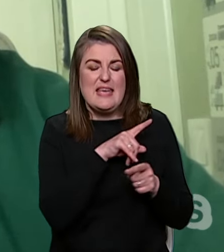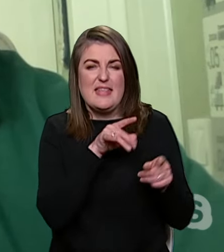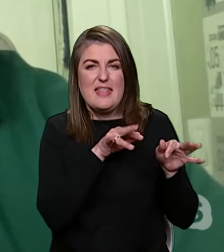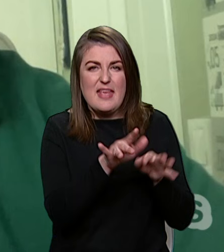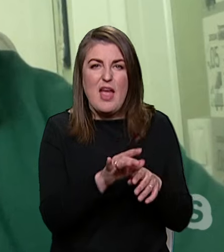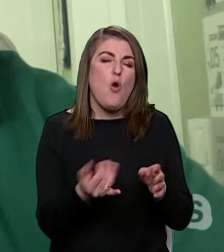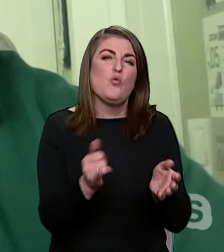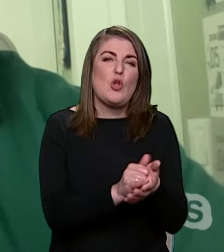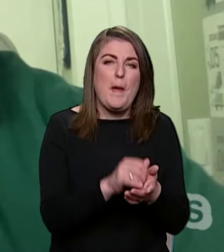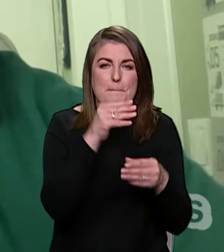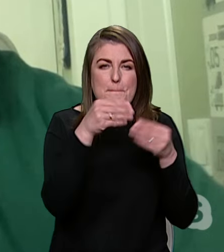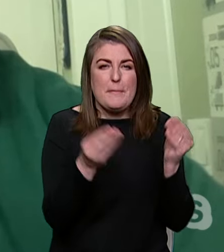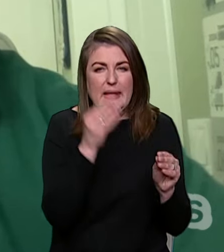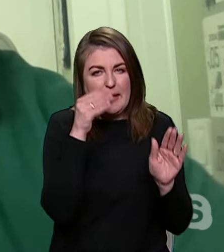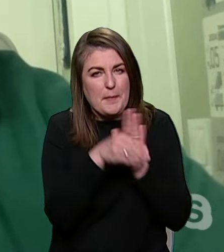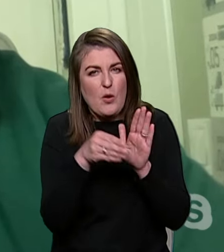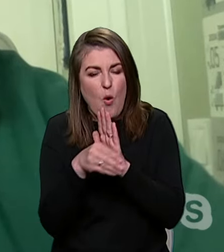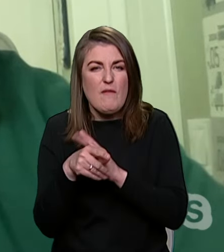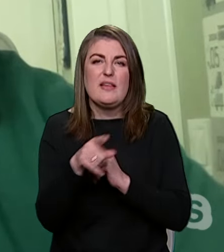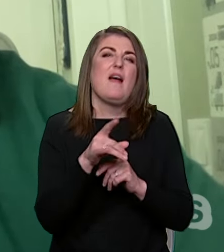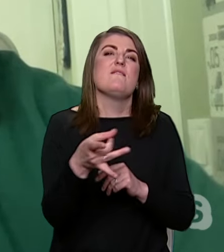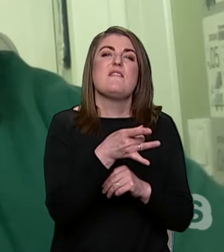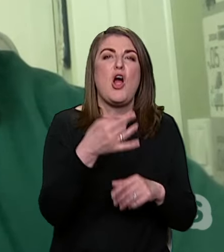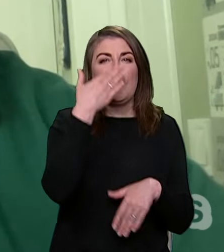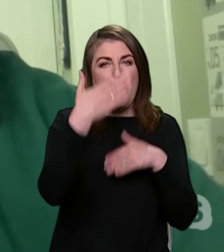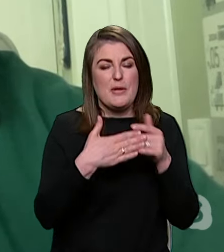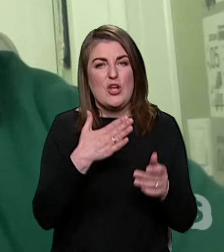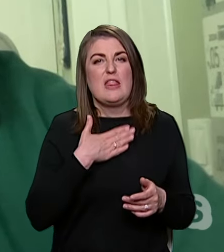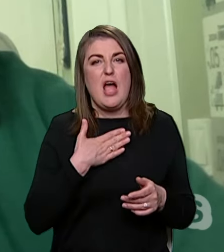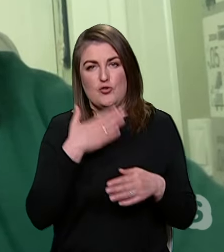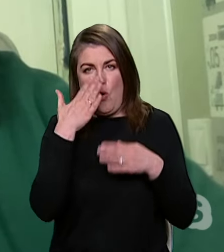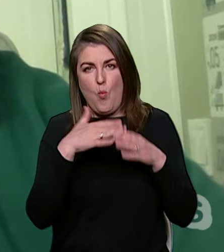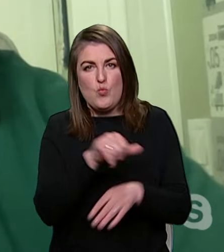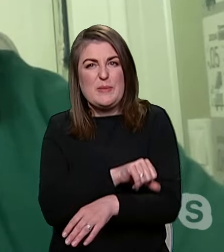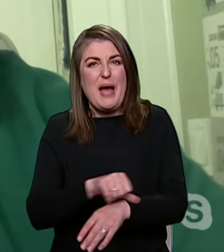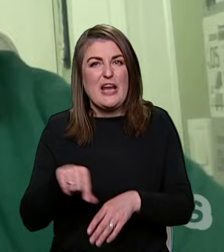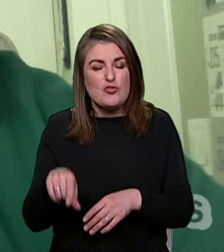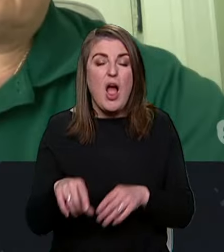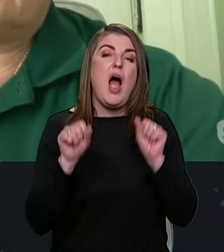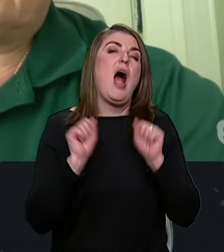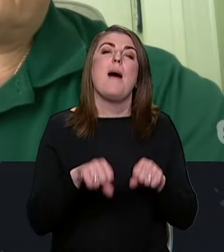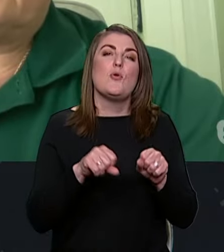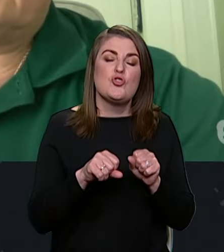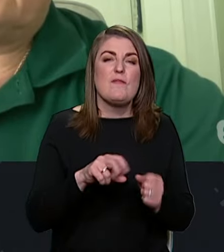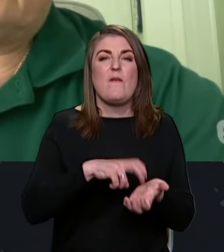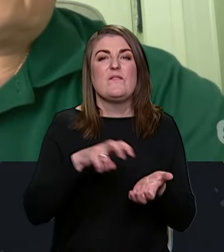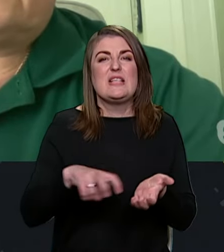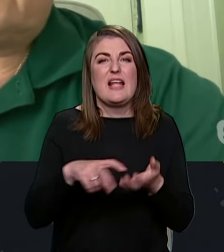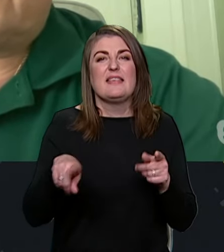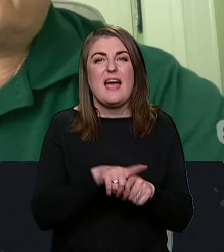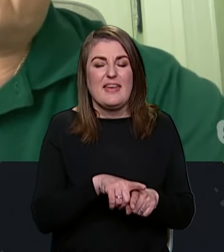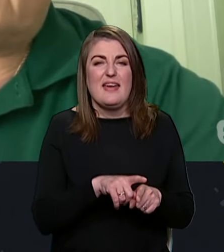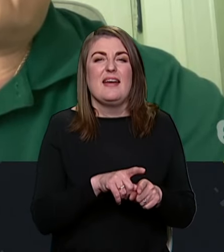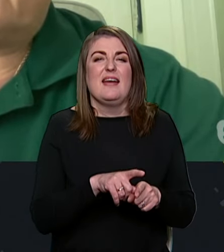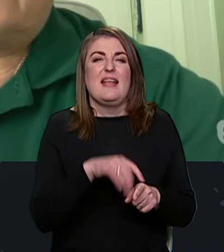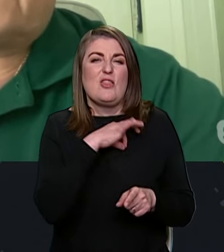постановки мін прихованих в районах, наближених до нашого узбережжя, можливо, висадка таких диверсійних